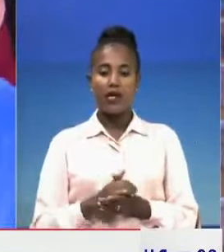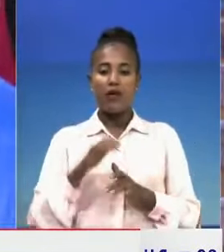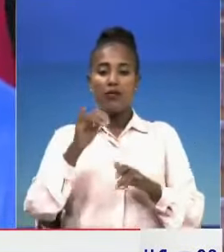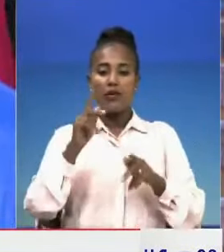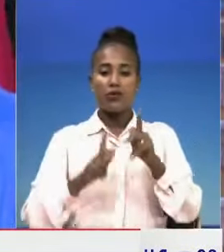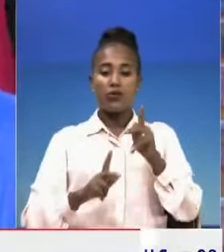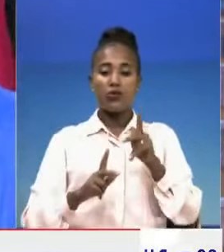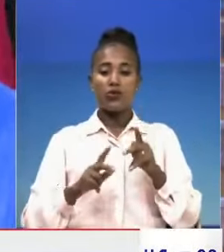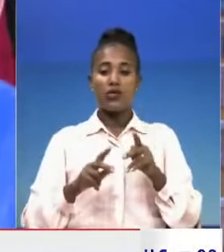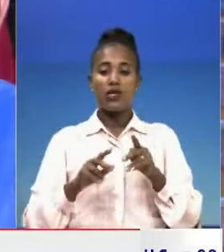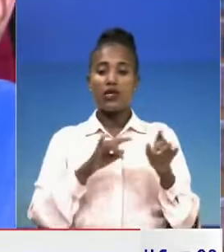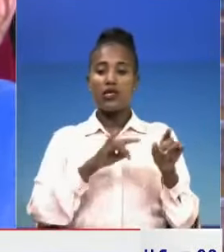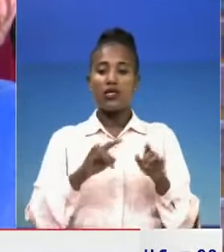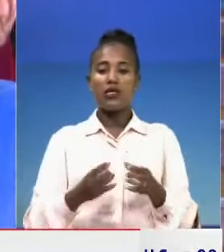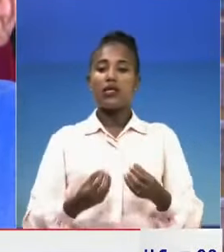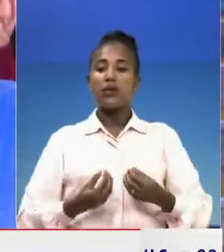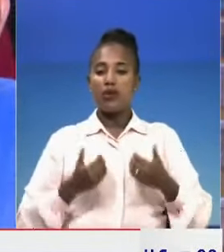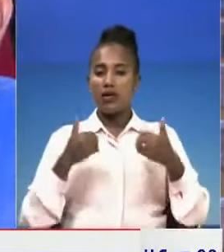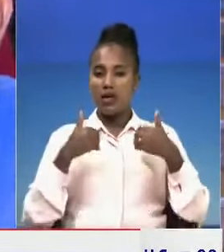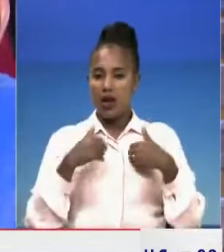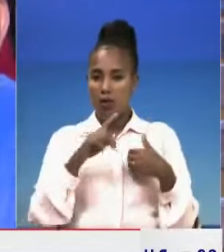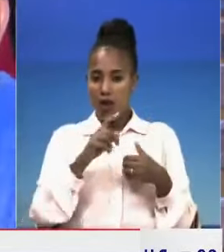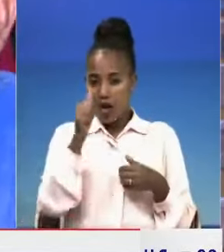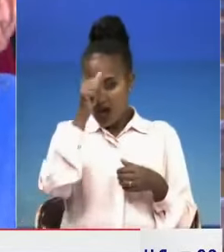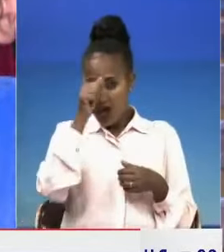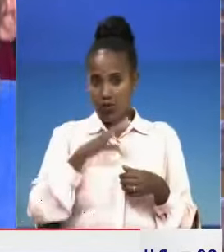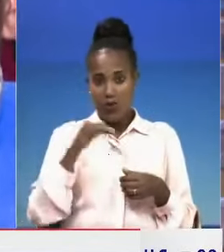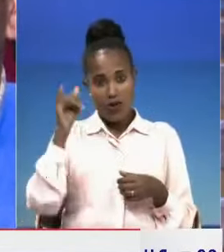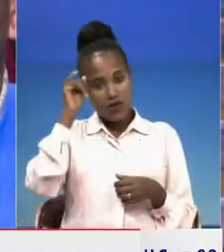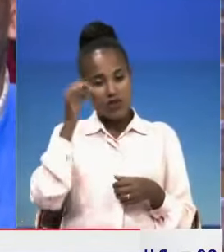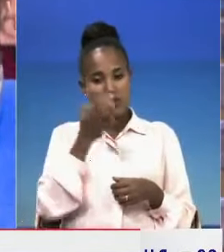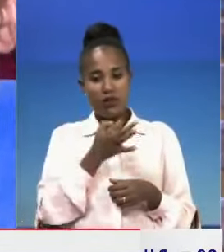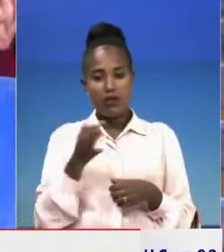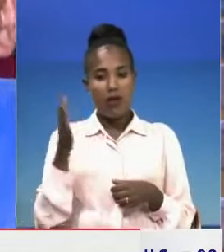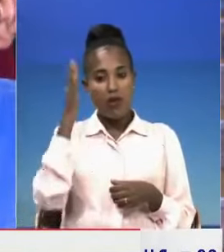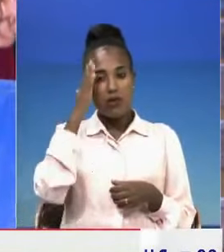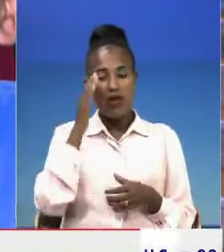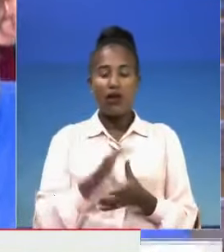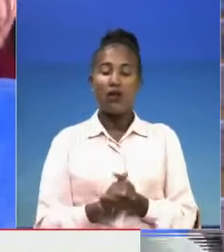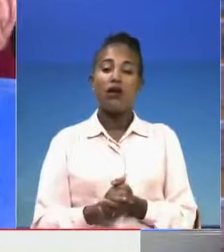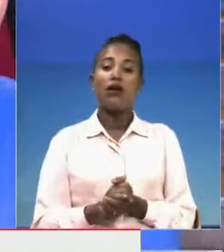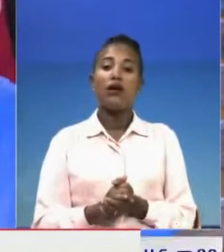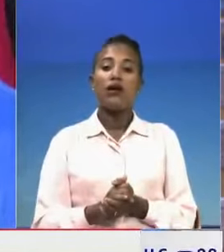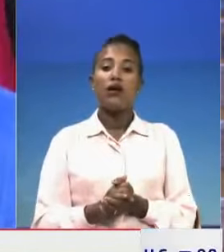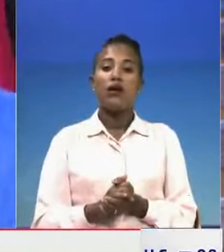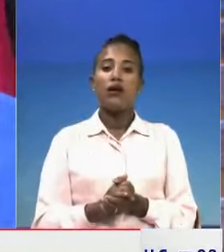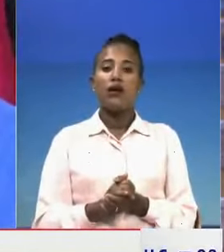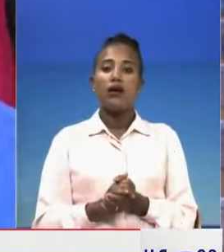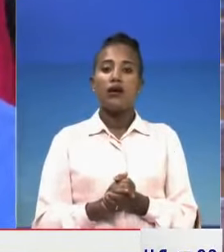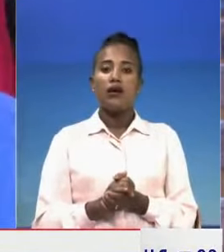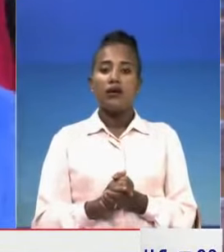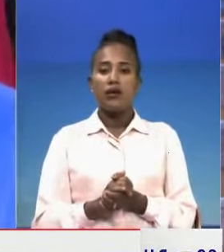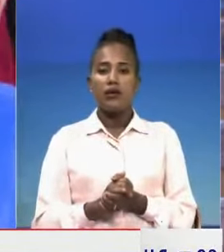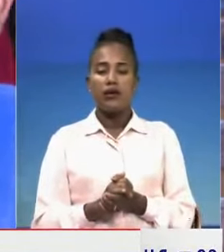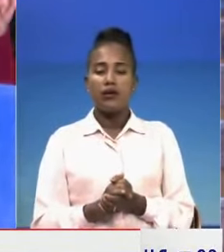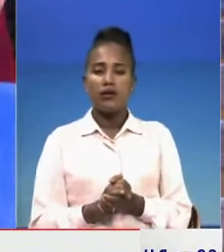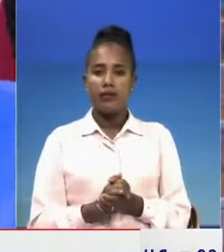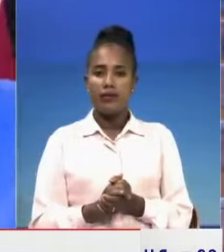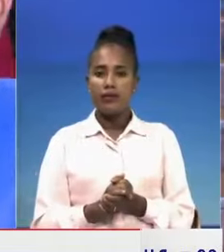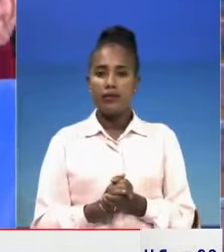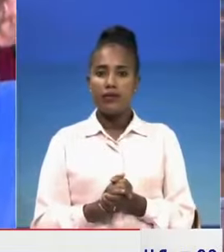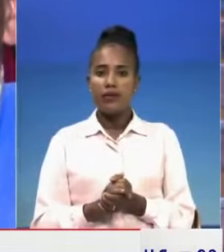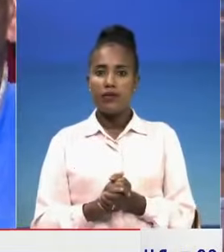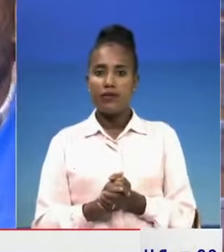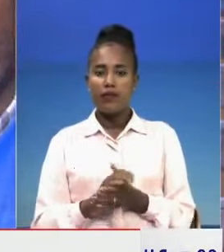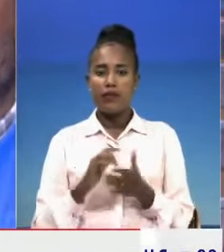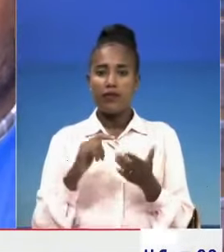ዘንድ ቅቡልነት አለው? አቶ ዮሐንስ በደንብ ያውቁታል። ማን አለው? ማን በህዝቡ ዘንድ የተጠላ ነው?